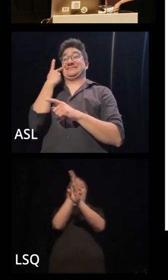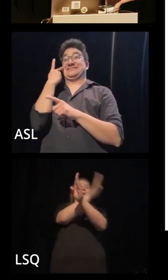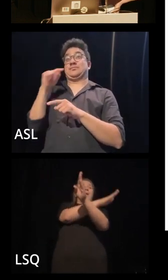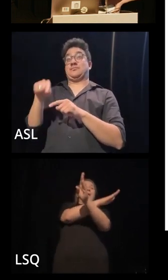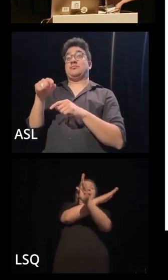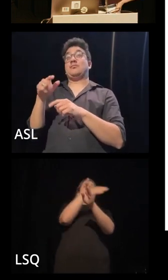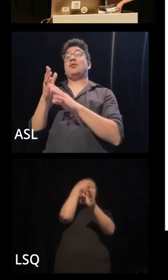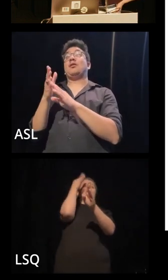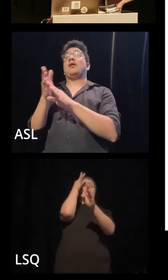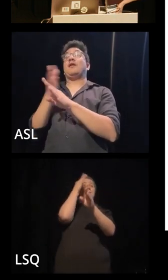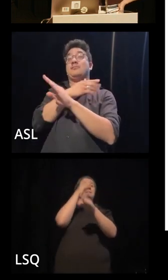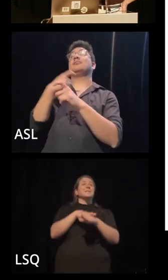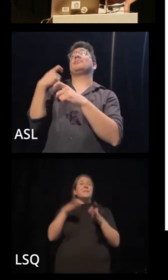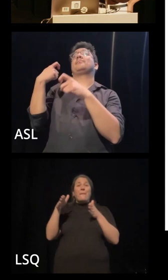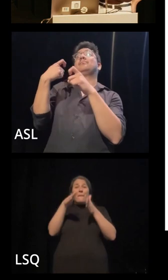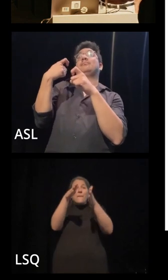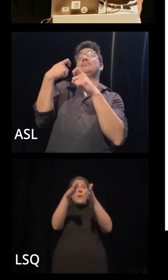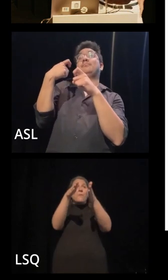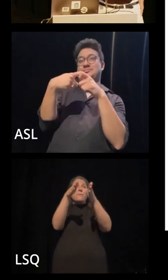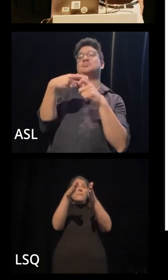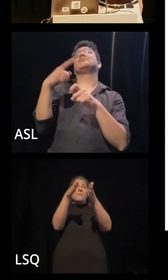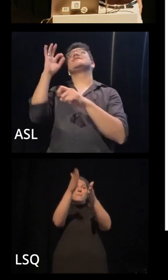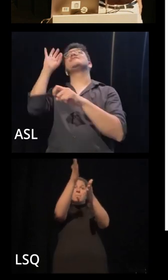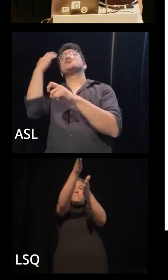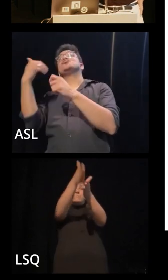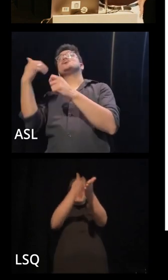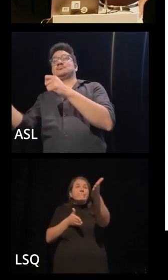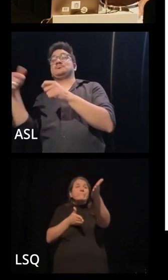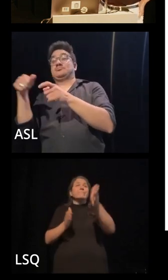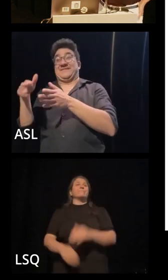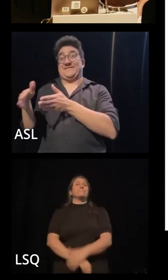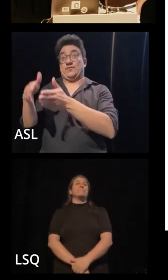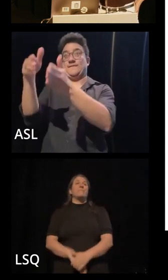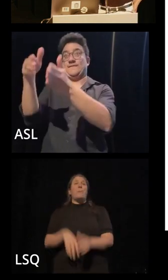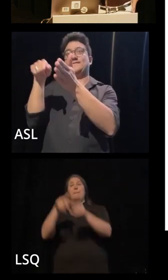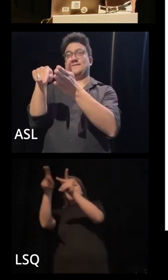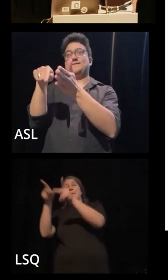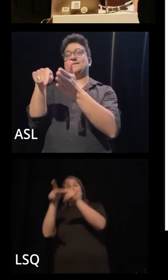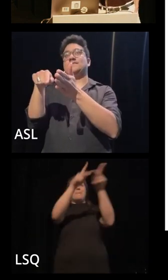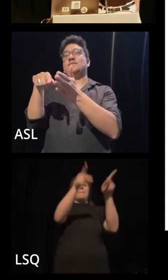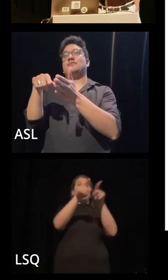Et le fleuve, c'est évidemment la Bidasoa.